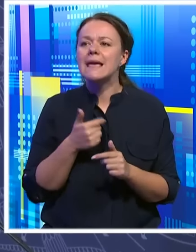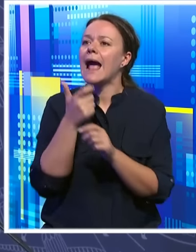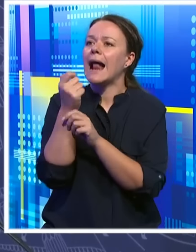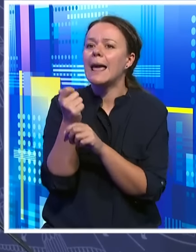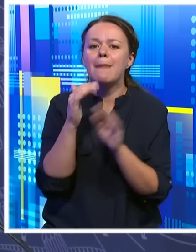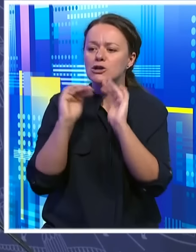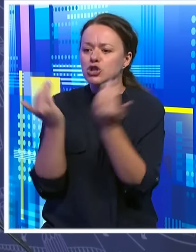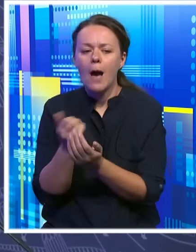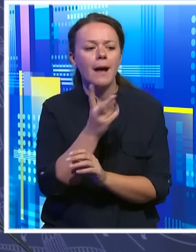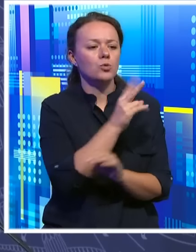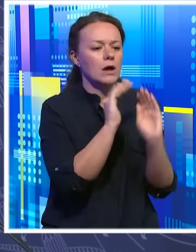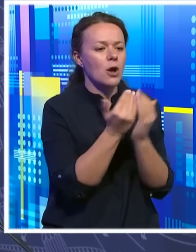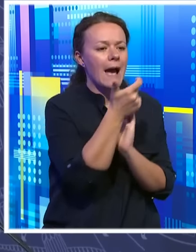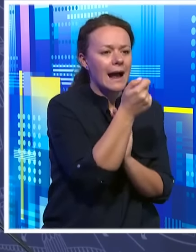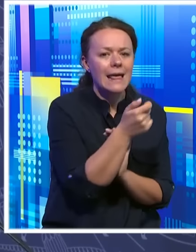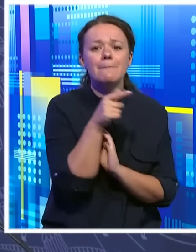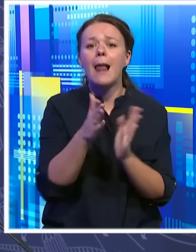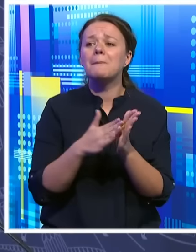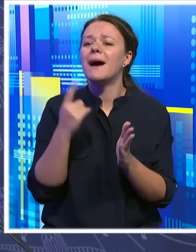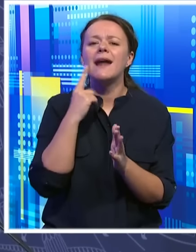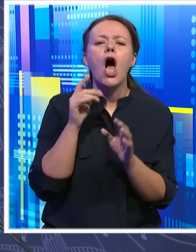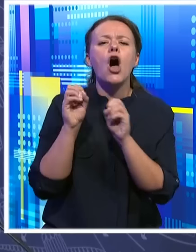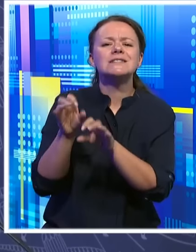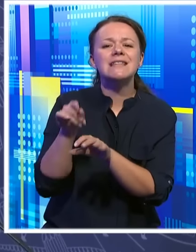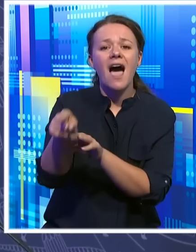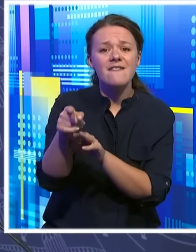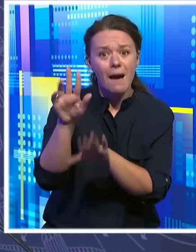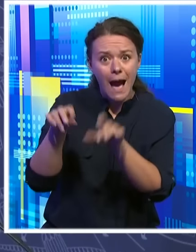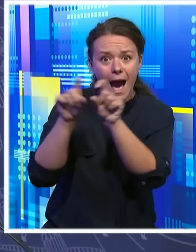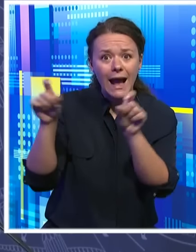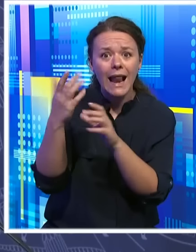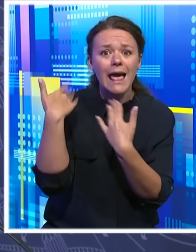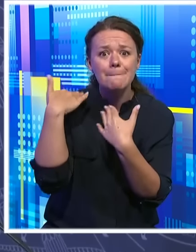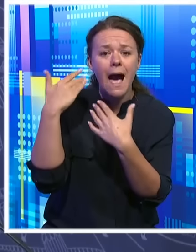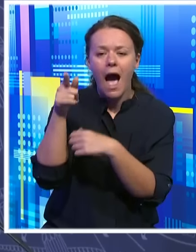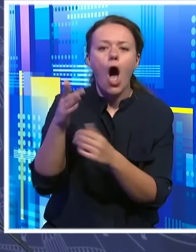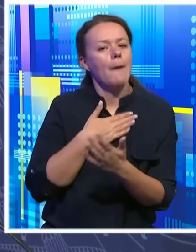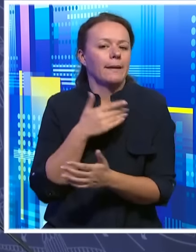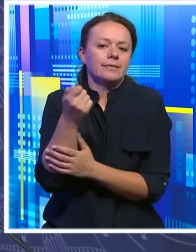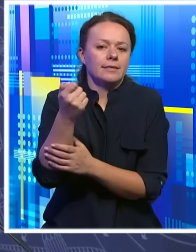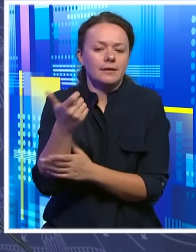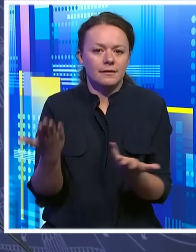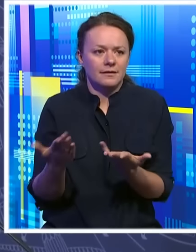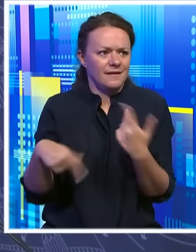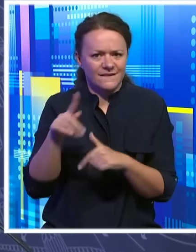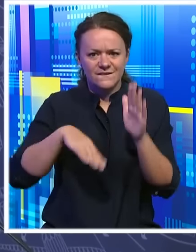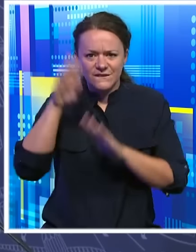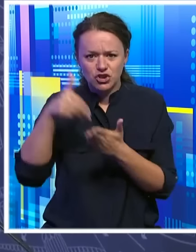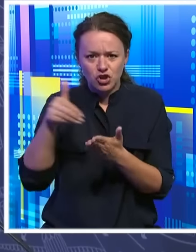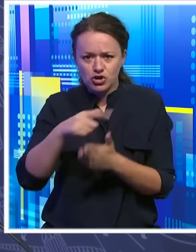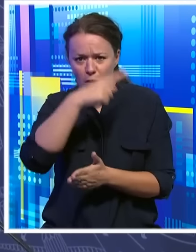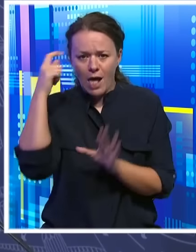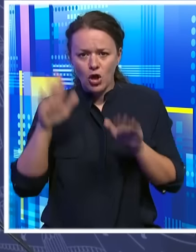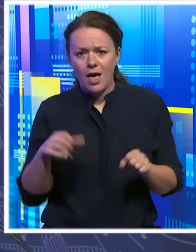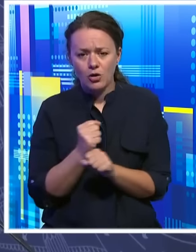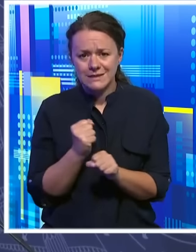što ljudi bolje žive, bolje plate imaju i niko ne štedi, te leti trošimo više nego zimi. Ne zaboravite